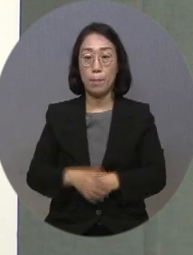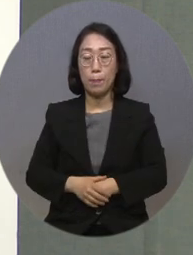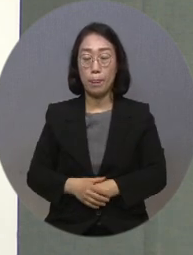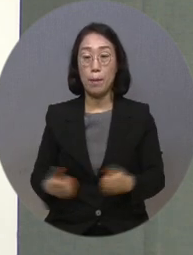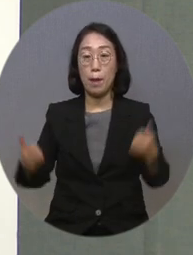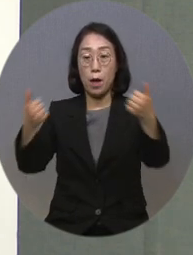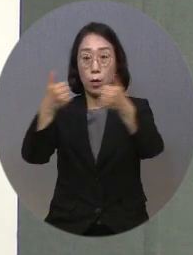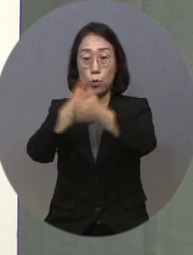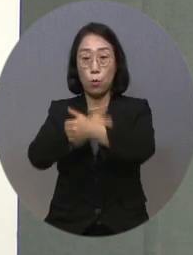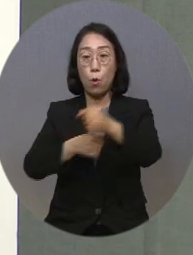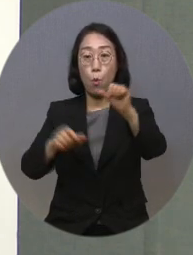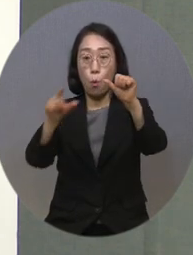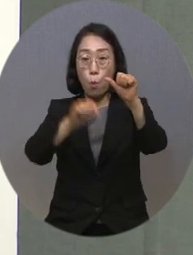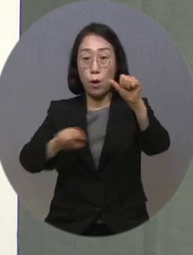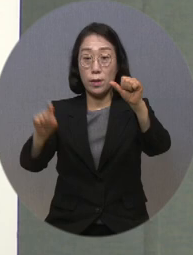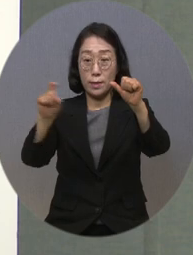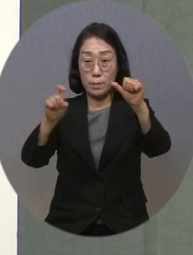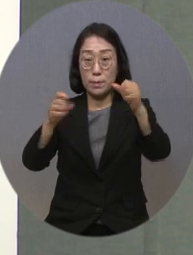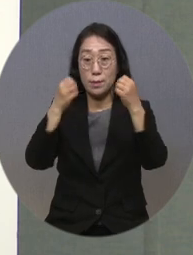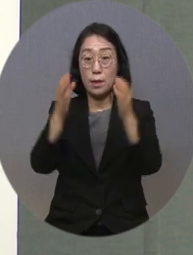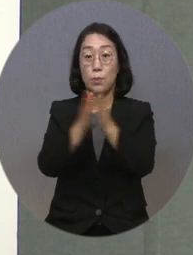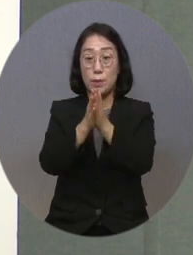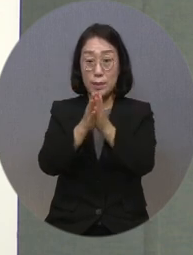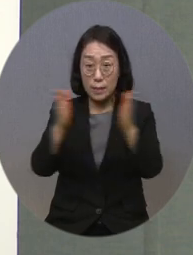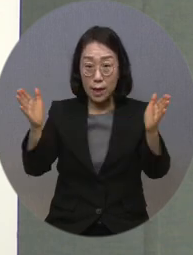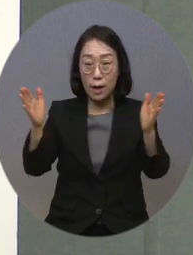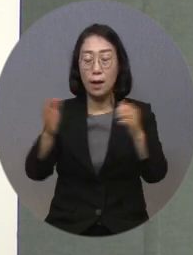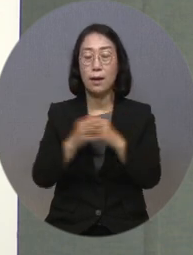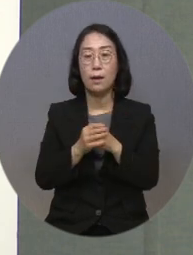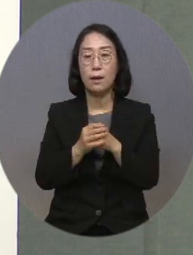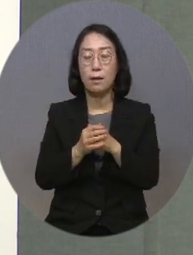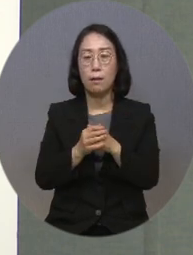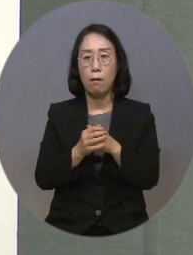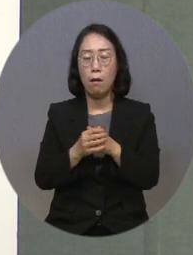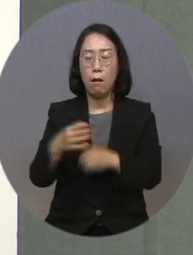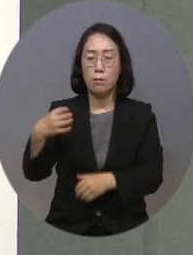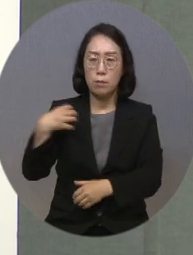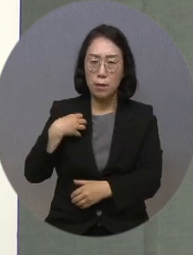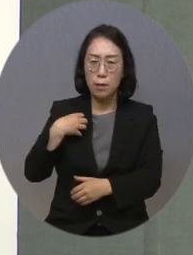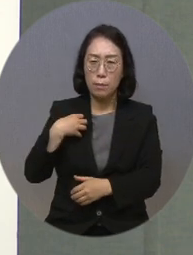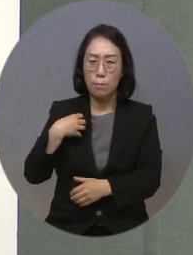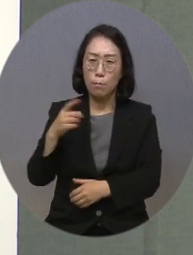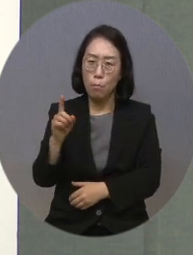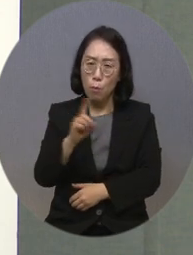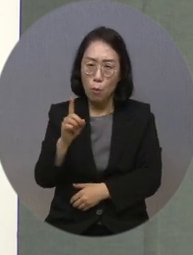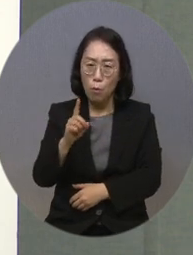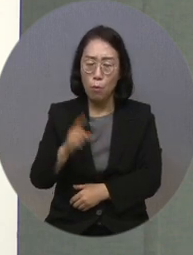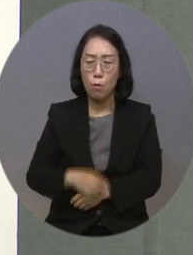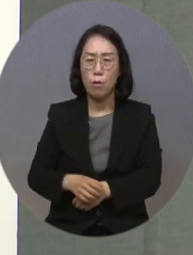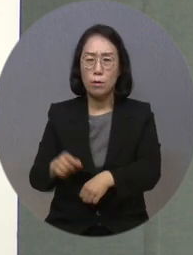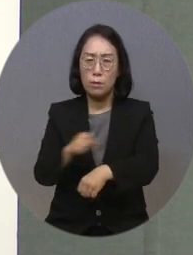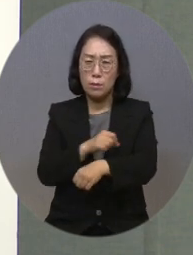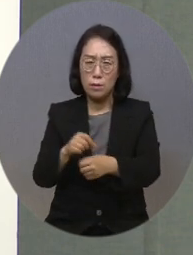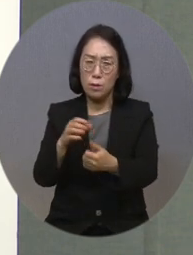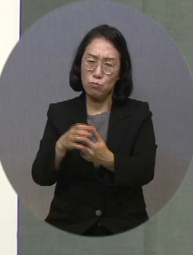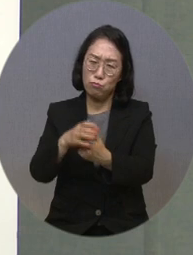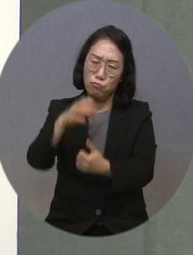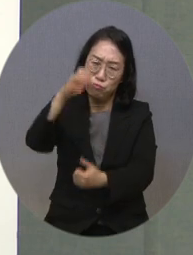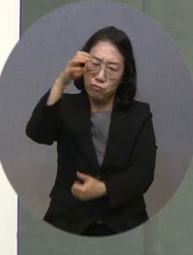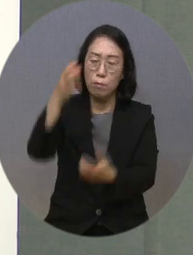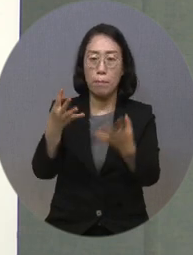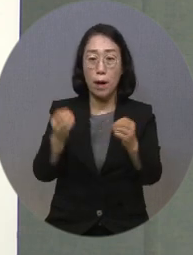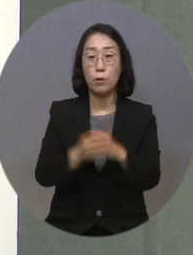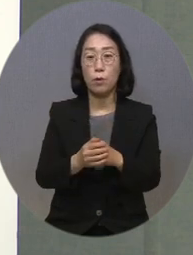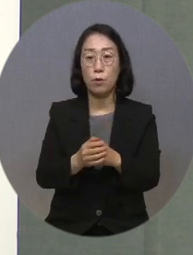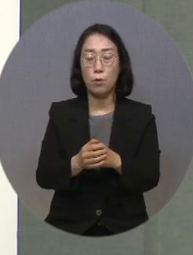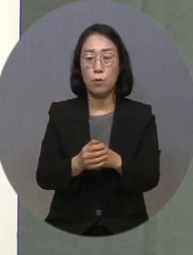남았는데 5월 10일 날 출범을 하게 되면은 해야 할 일이 어느 정부보다도 더 많은 것 같아요. 뭐